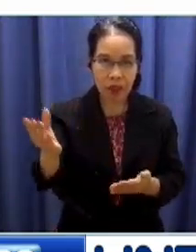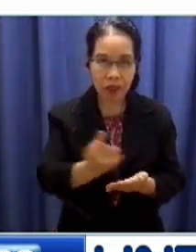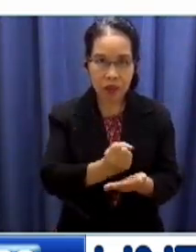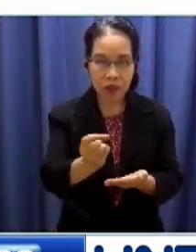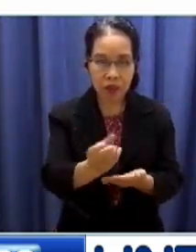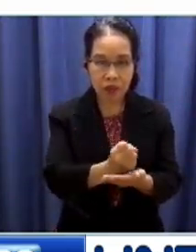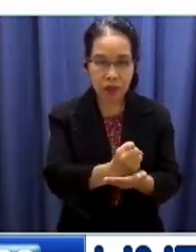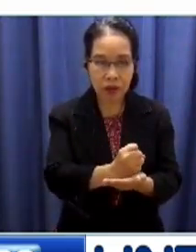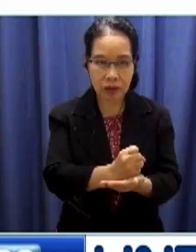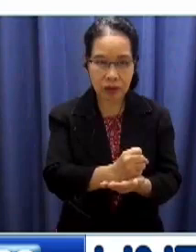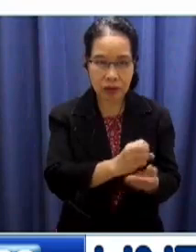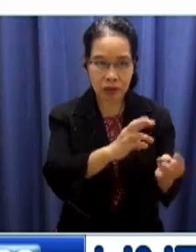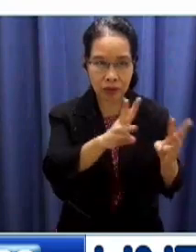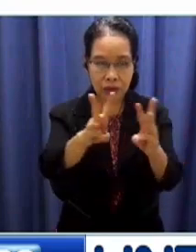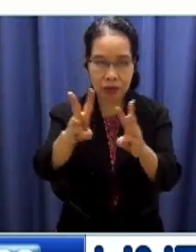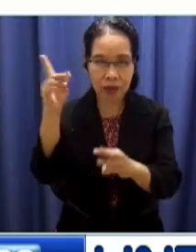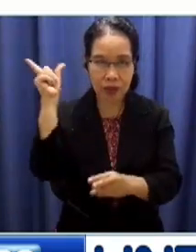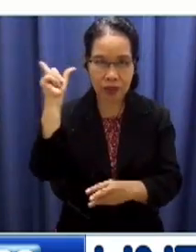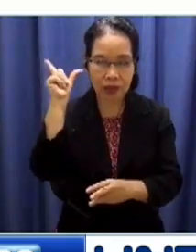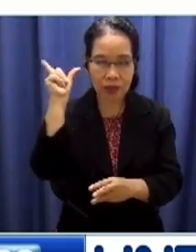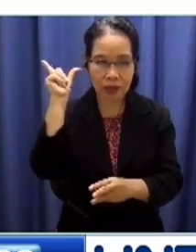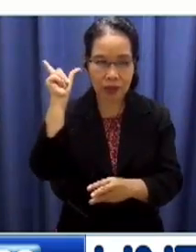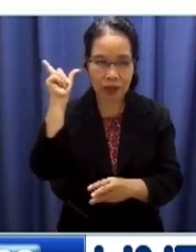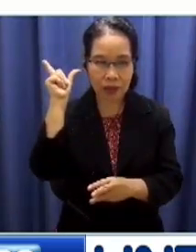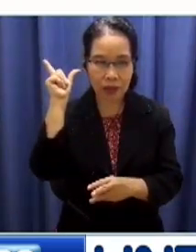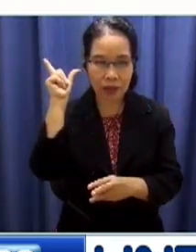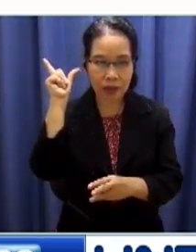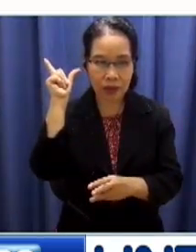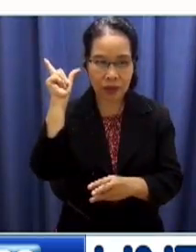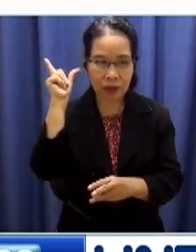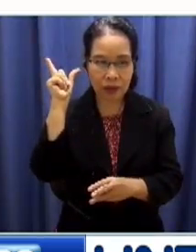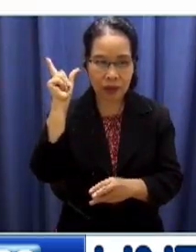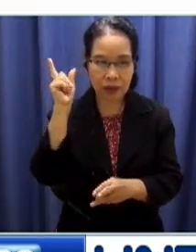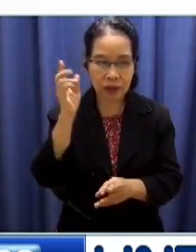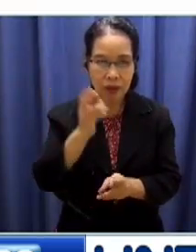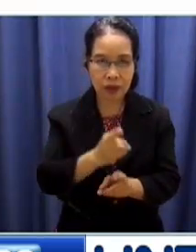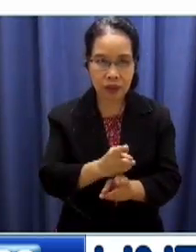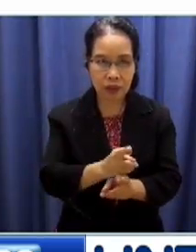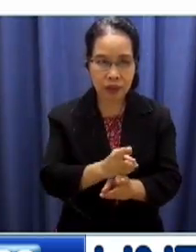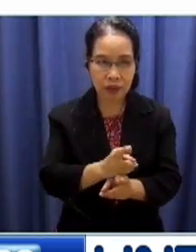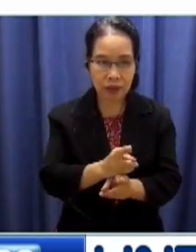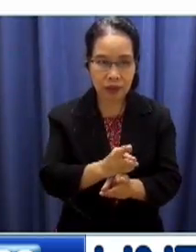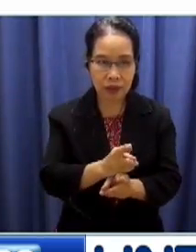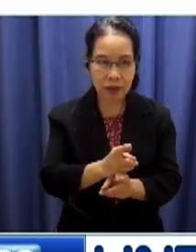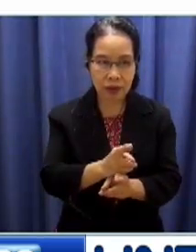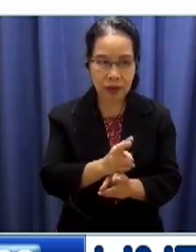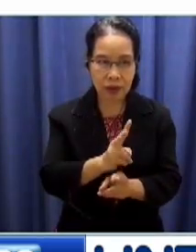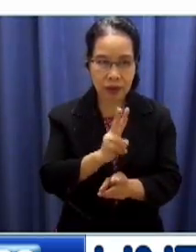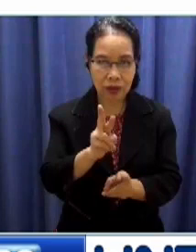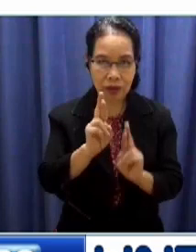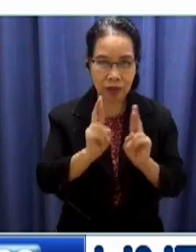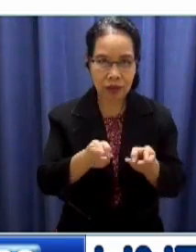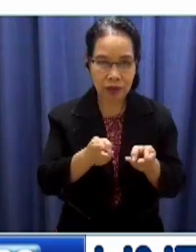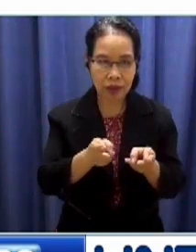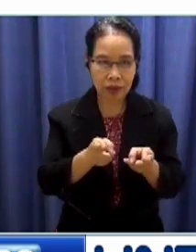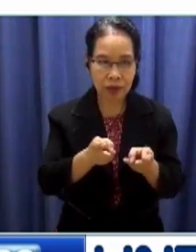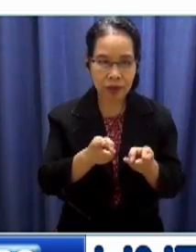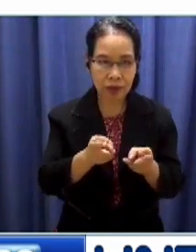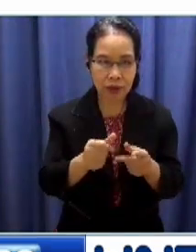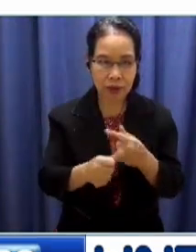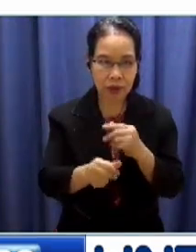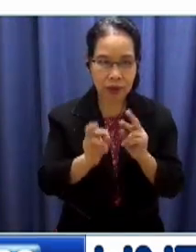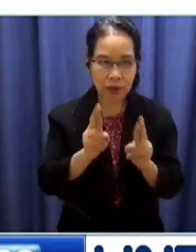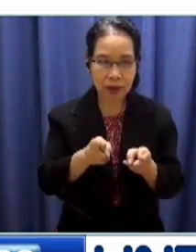po sa atin ay may tama po tayo na dalawang responses. Unang response po natin, dapat